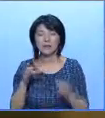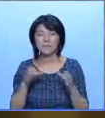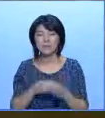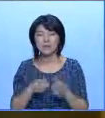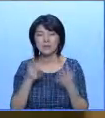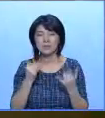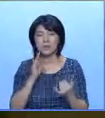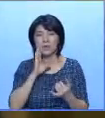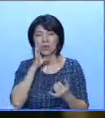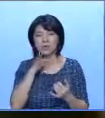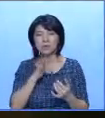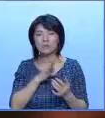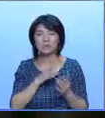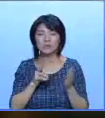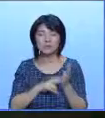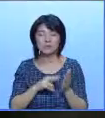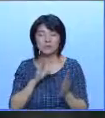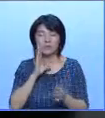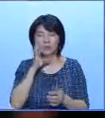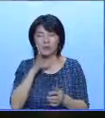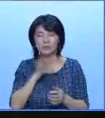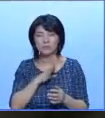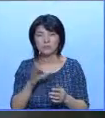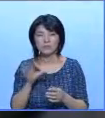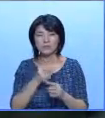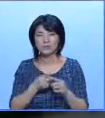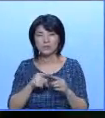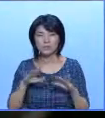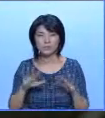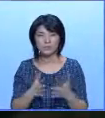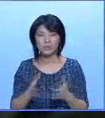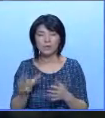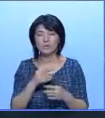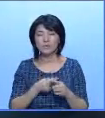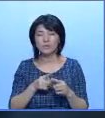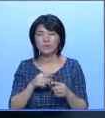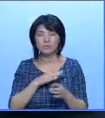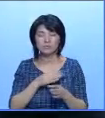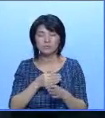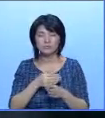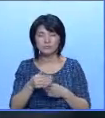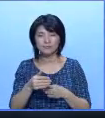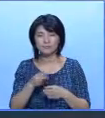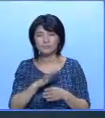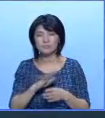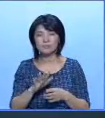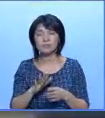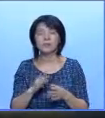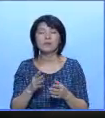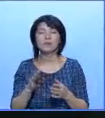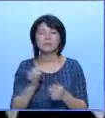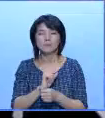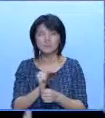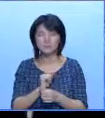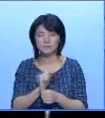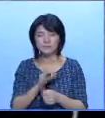таңғы сағат 7-ден аса көтерілген. Куәгерлердің айтуынша әуе кемесі көп кешікпей теңселе бастаған. Ақырында әуежай маңындағы елді мекенге құлаған.